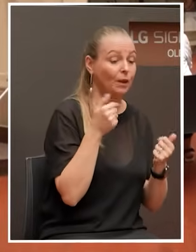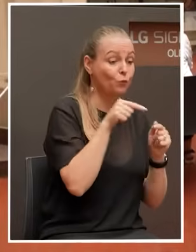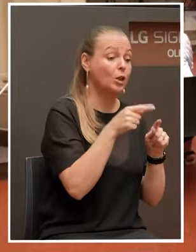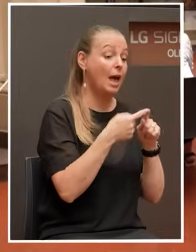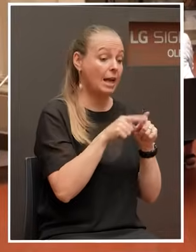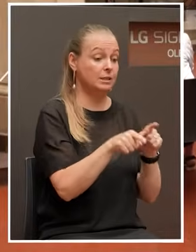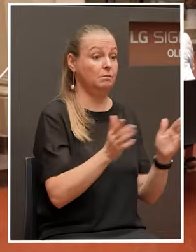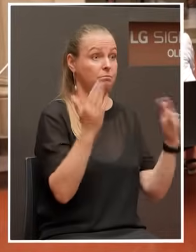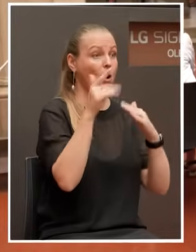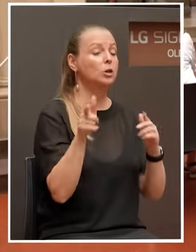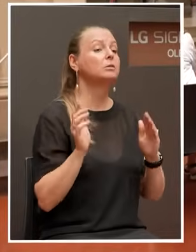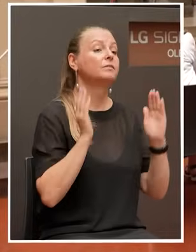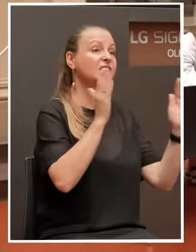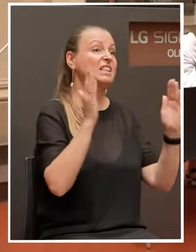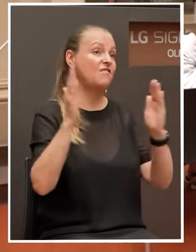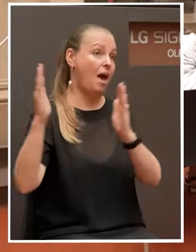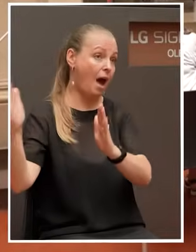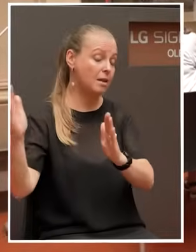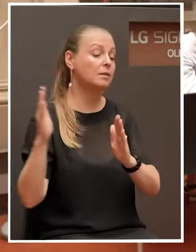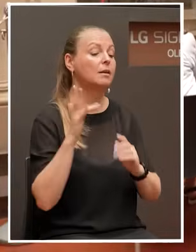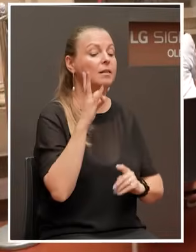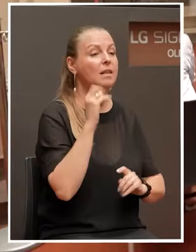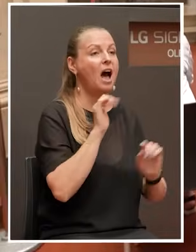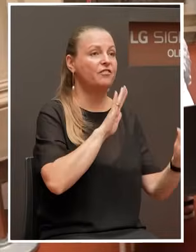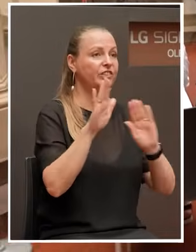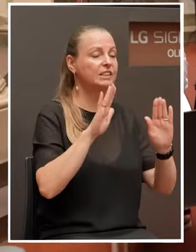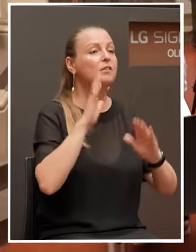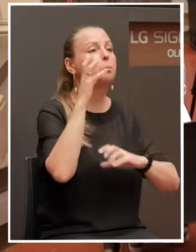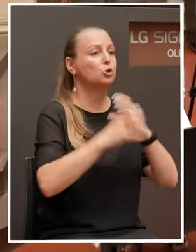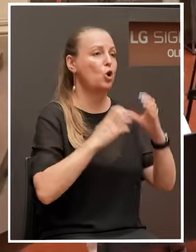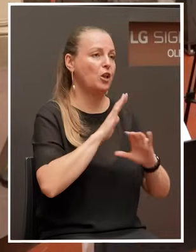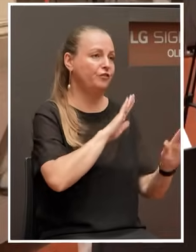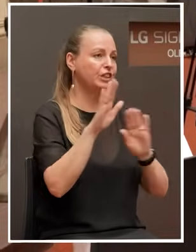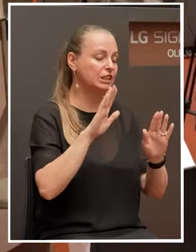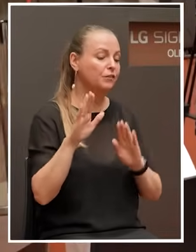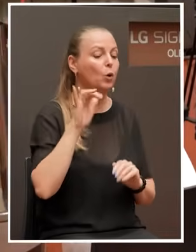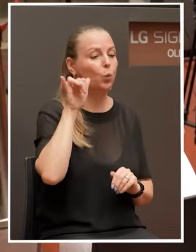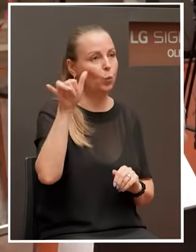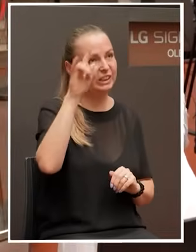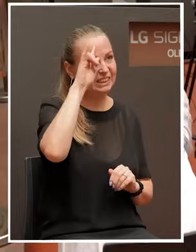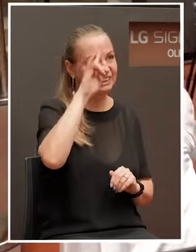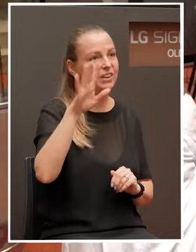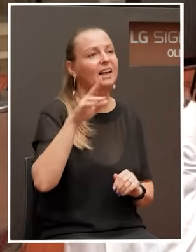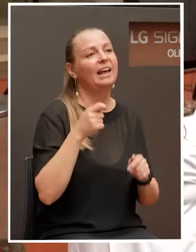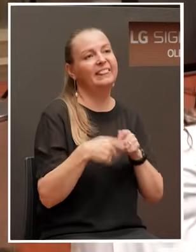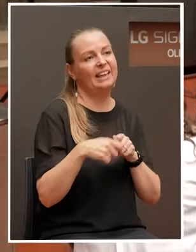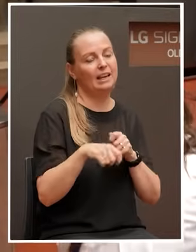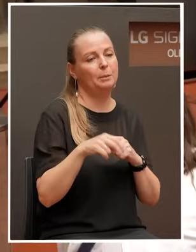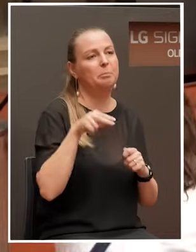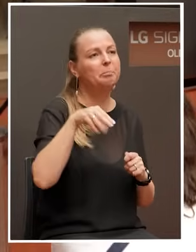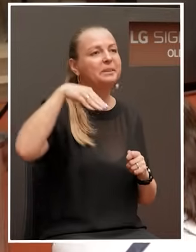начинает выставлять прежде всего на выставках, международных выставках у известного дилера Жоржа